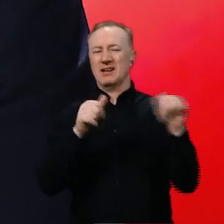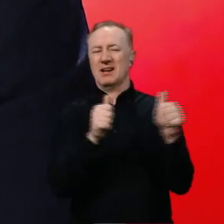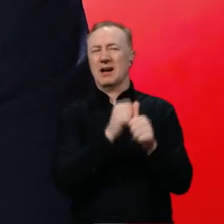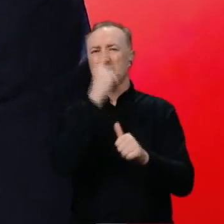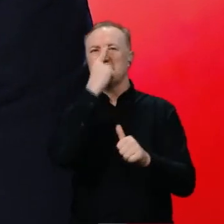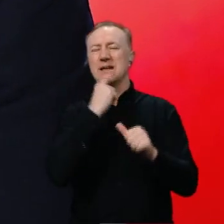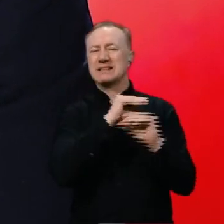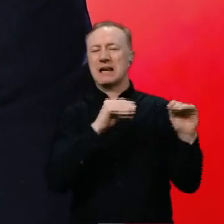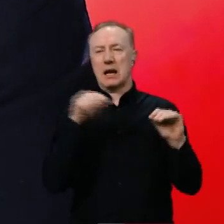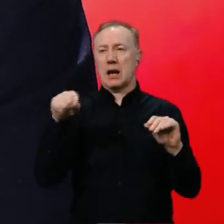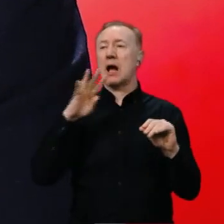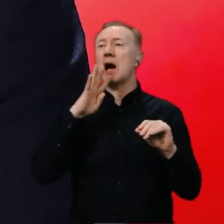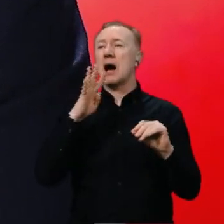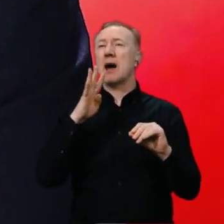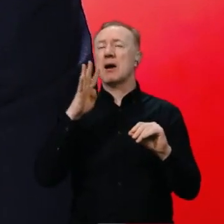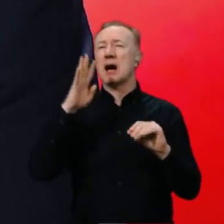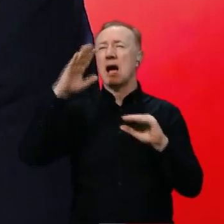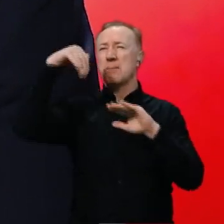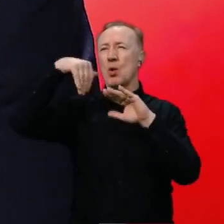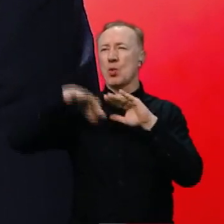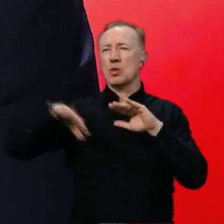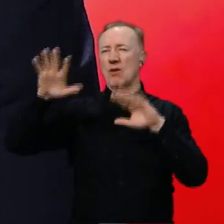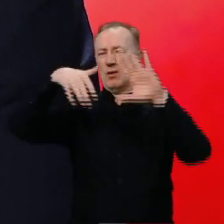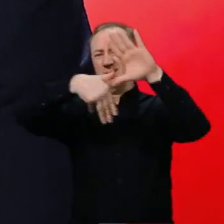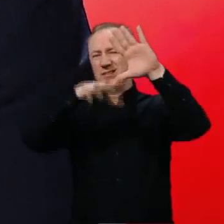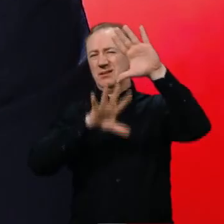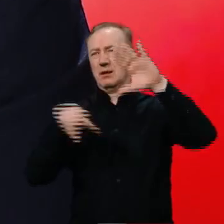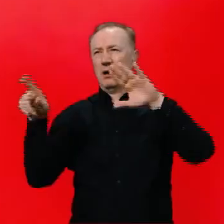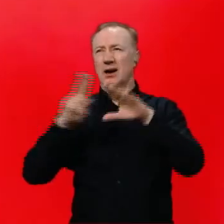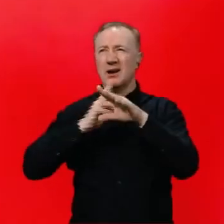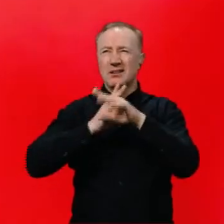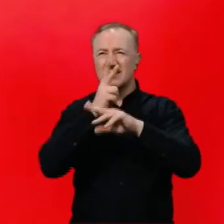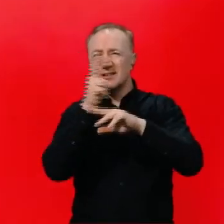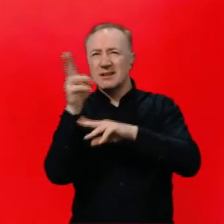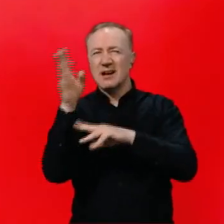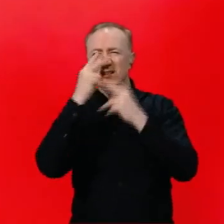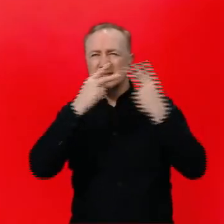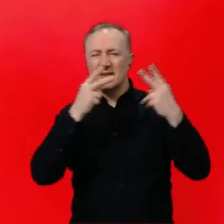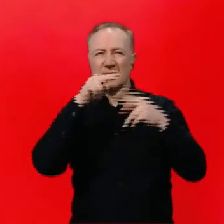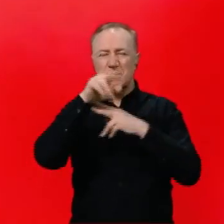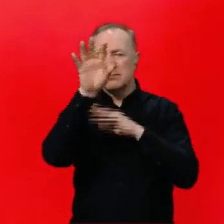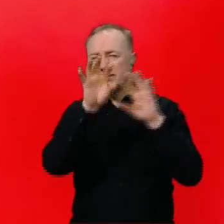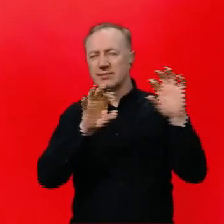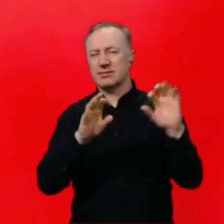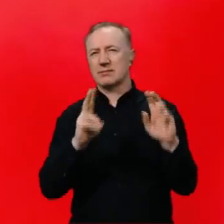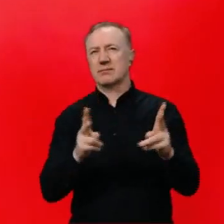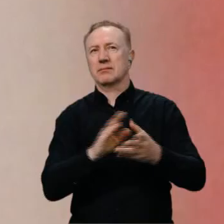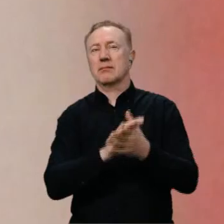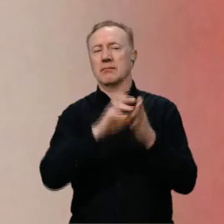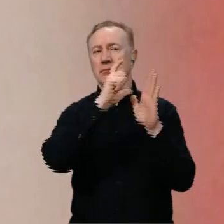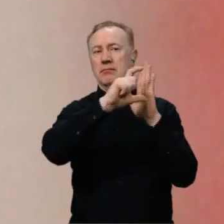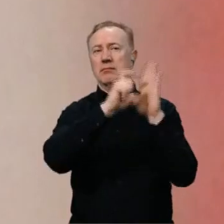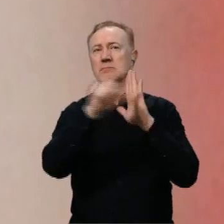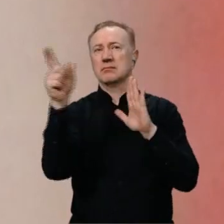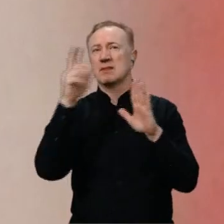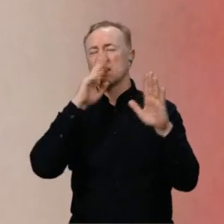czas zwiedza, odwiedza i celebruje. Poprzez Instagram też wysypał się z kontraktem dla Paulo Sousy w Polsce.